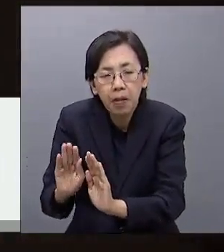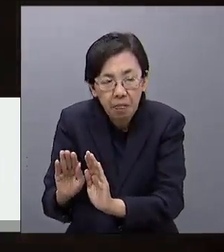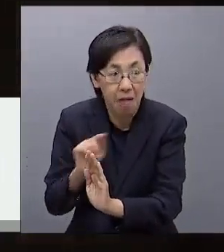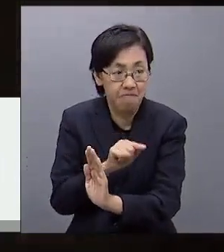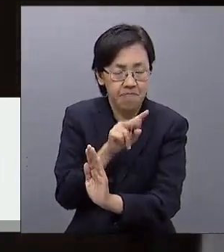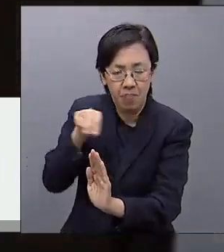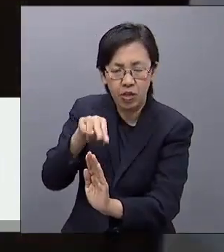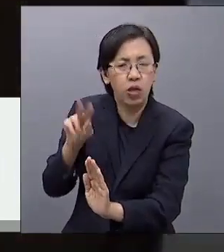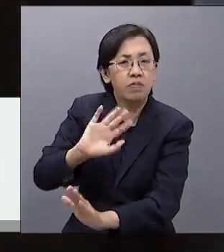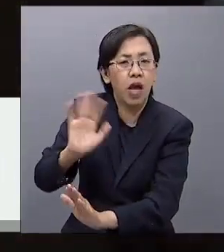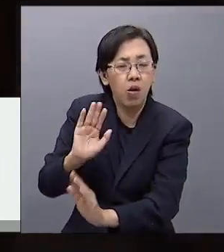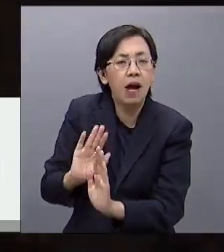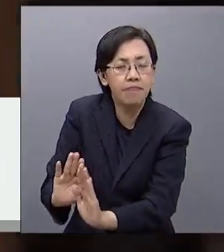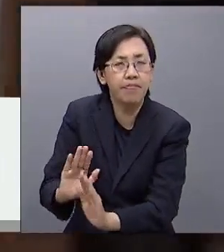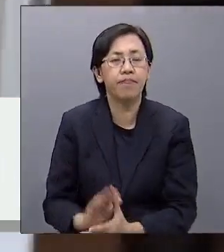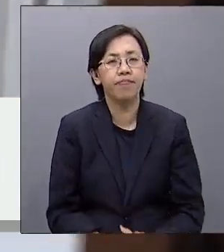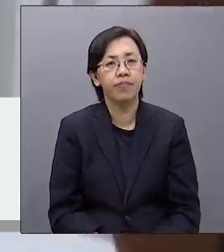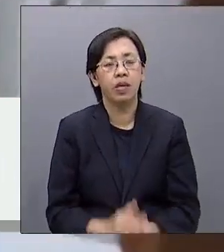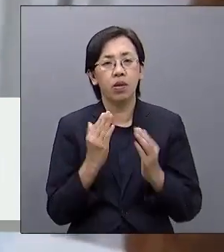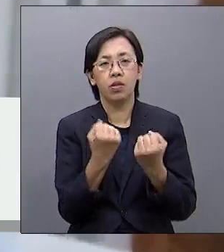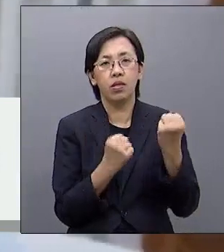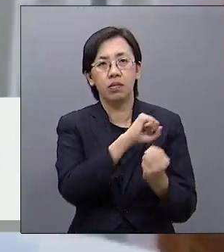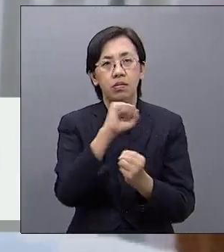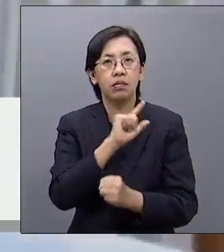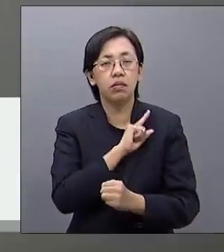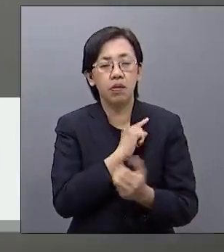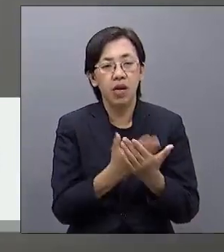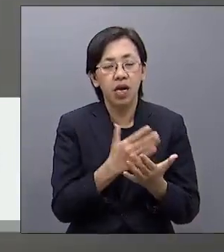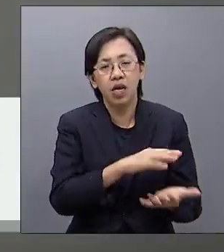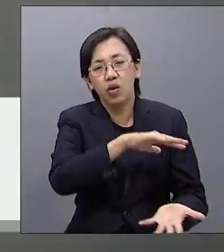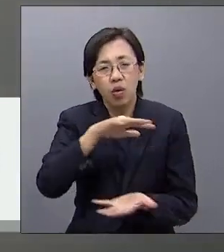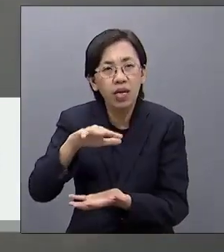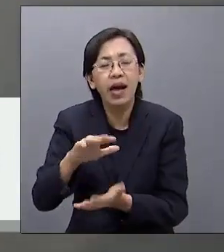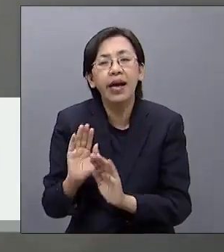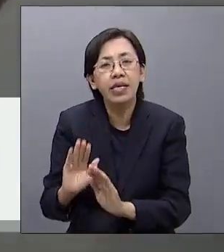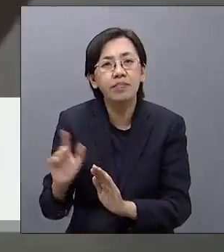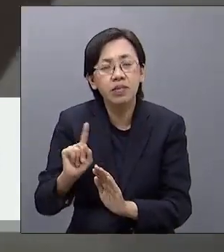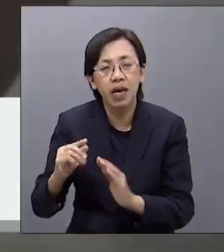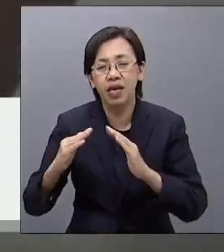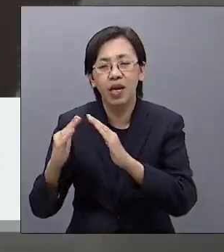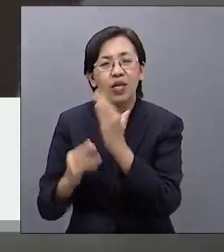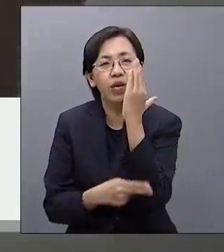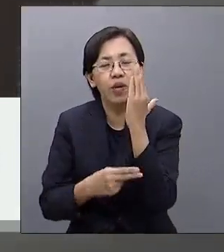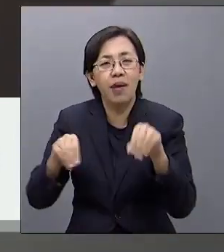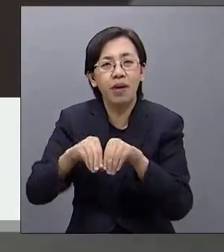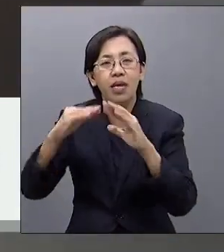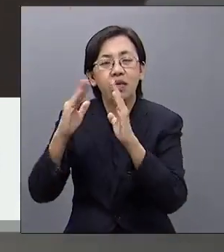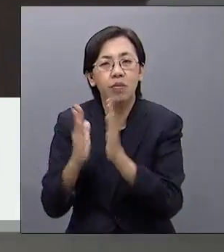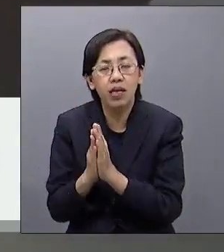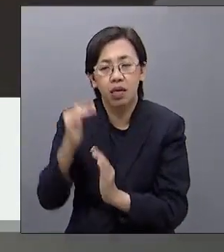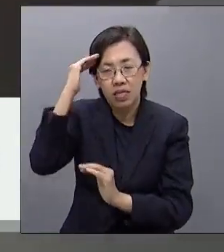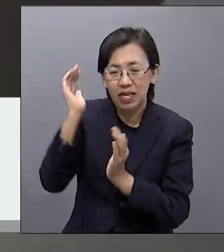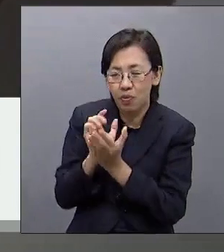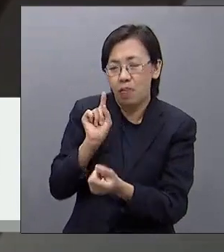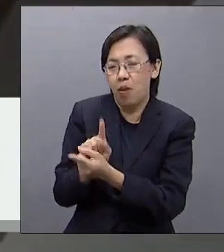เจ้าหน้าที่นายบุญศักดิ์คนขับรถตู้ทำหน้าที่ขนเงินเตรียมจะเก็บไว้ที่รีสอร์ทใกล้กับวัดแต่ตำรวจไปพบ